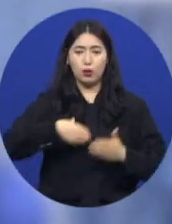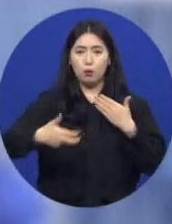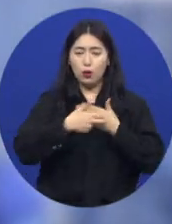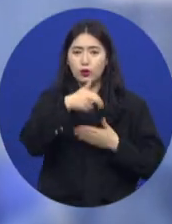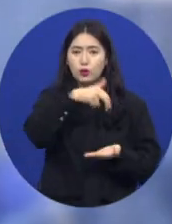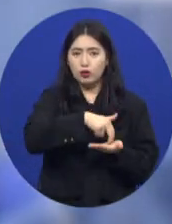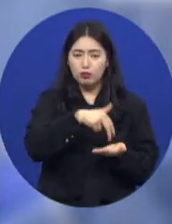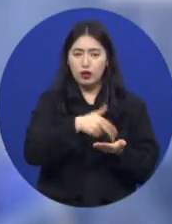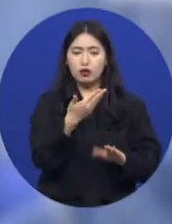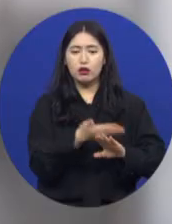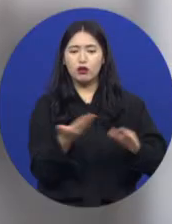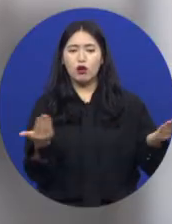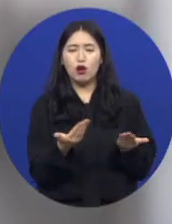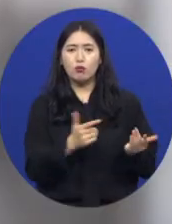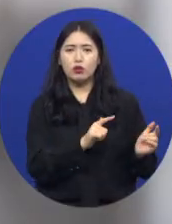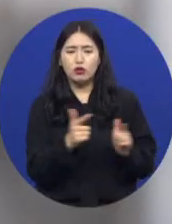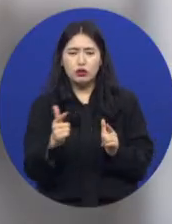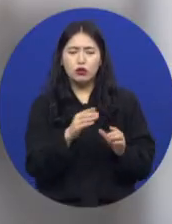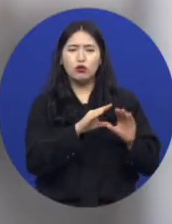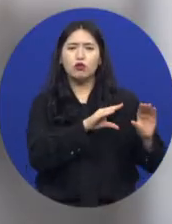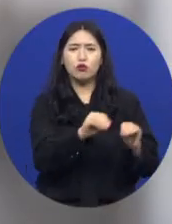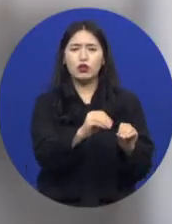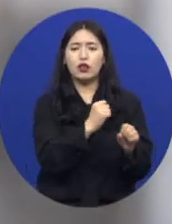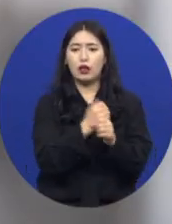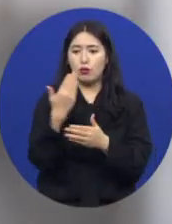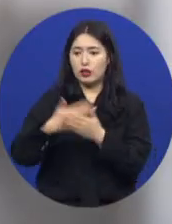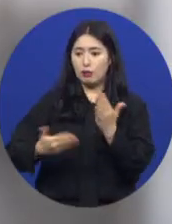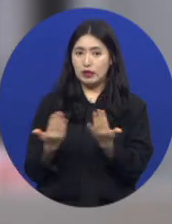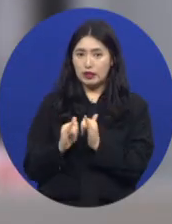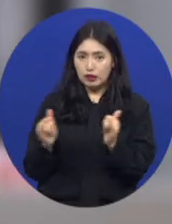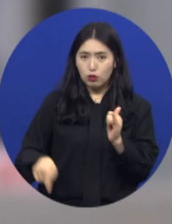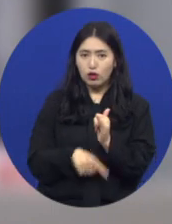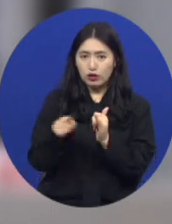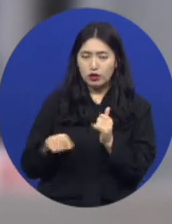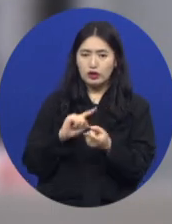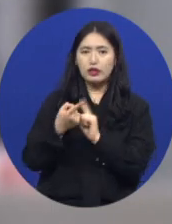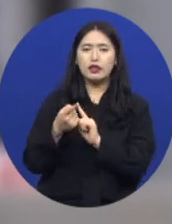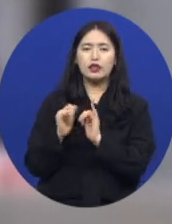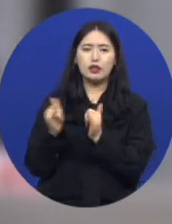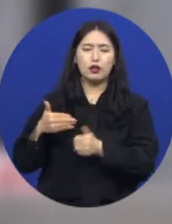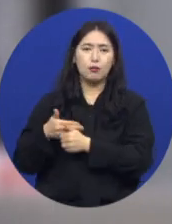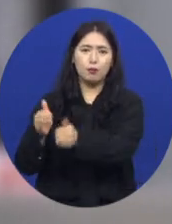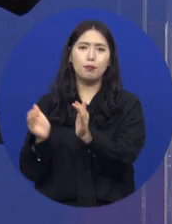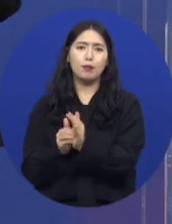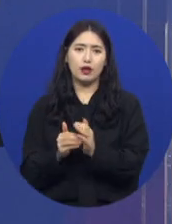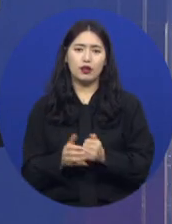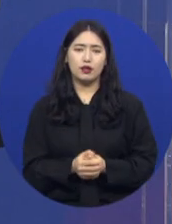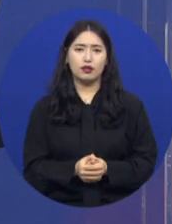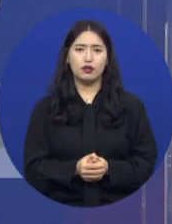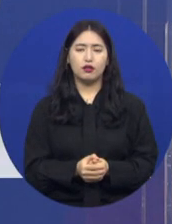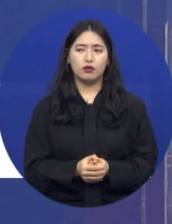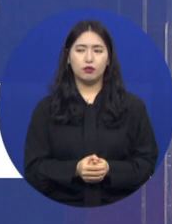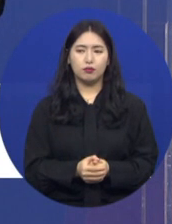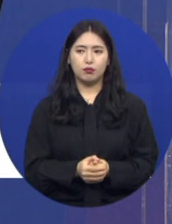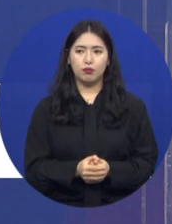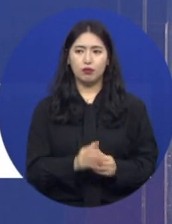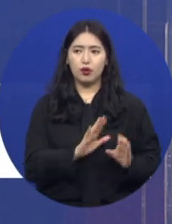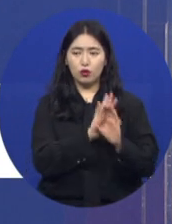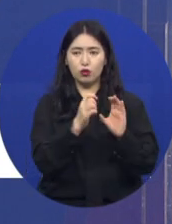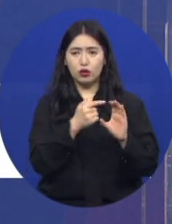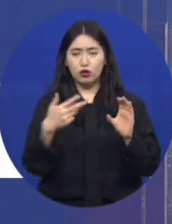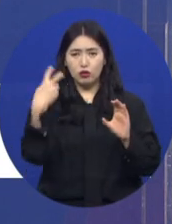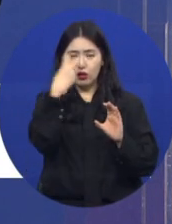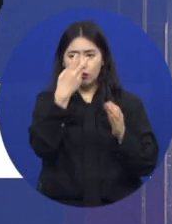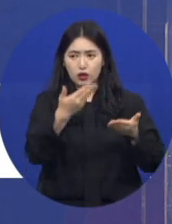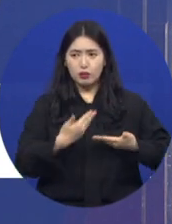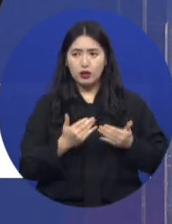측은 다른 업무들을 중단하고 나머지 직원들을 대체 인력으로 투입했습니다. 코로나19 검체반